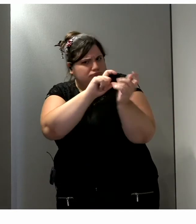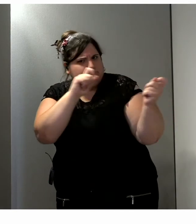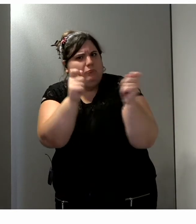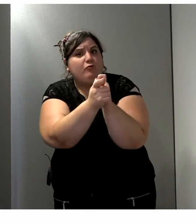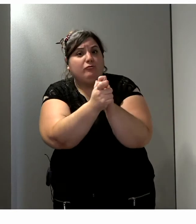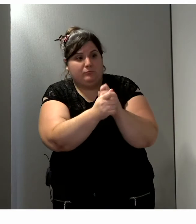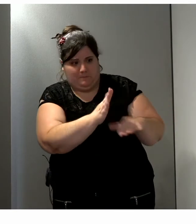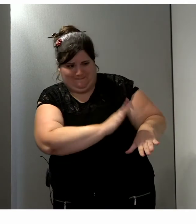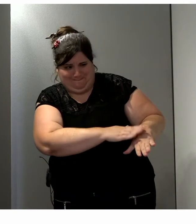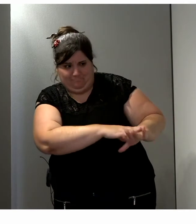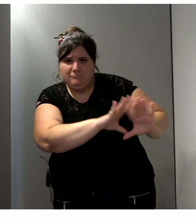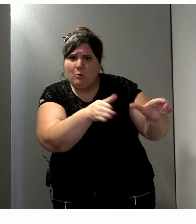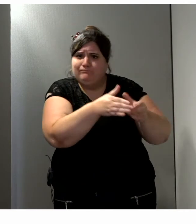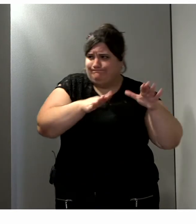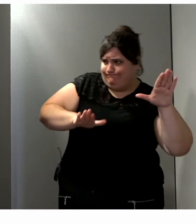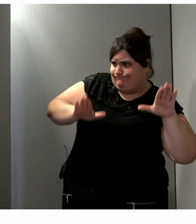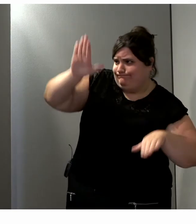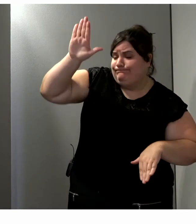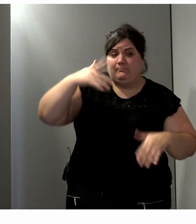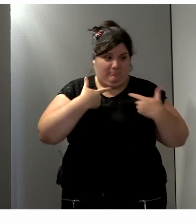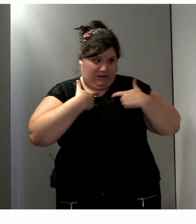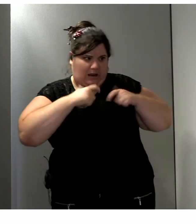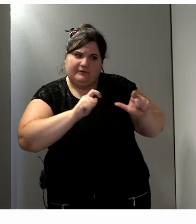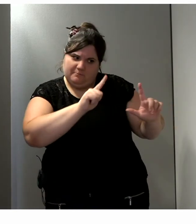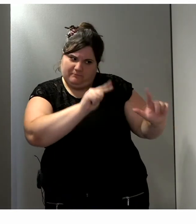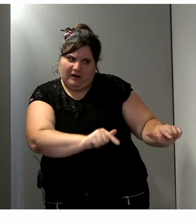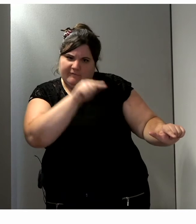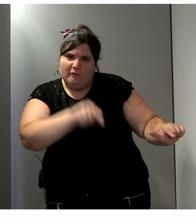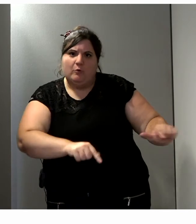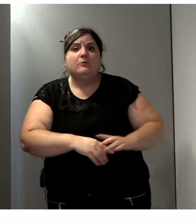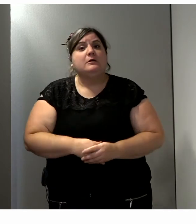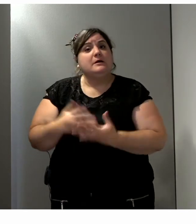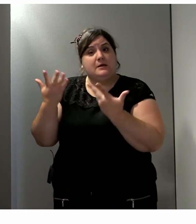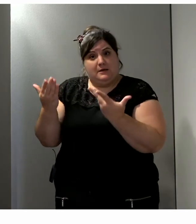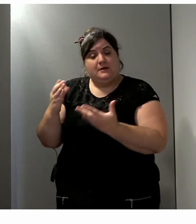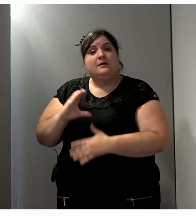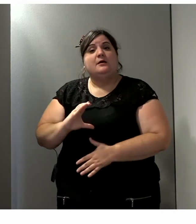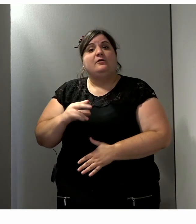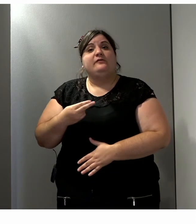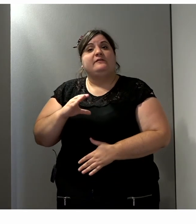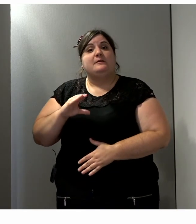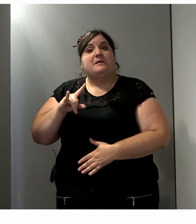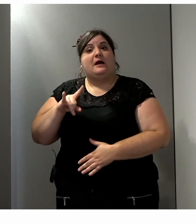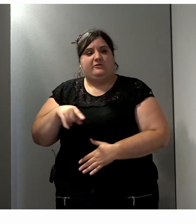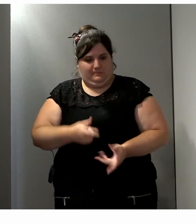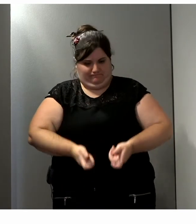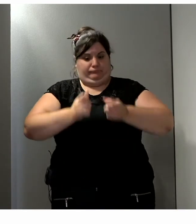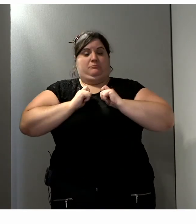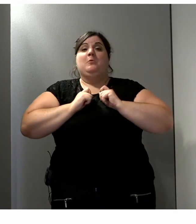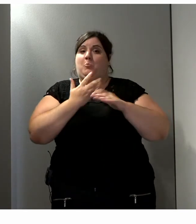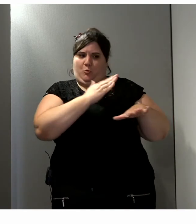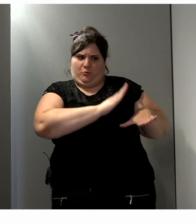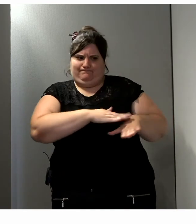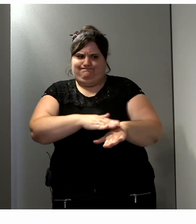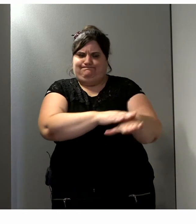de leur campagne pour la présidentielle et à confier au CNCPH la mission de diffuser des recommandations. Alors on sait aussi qu'en